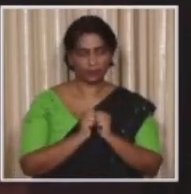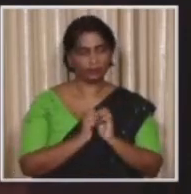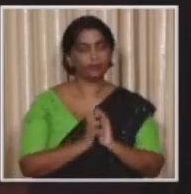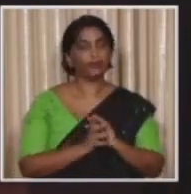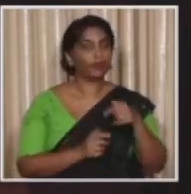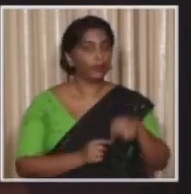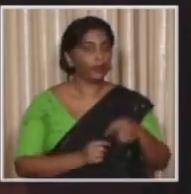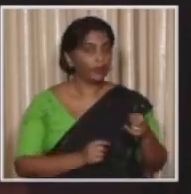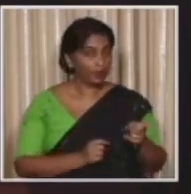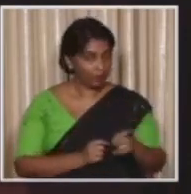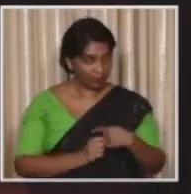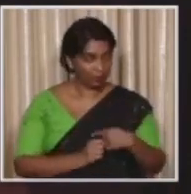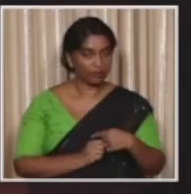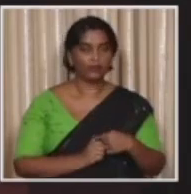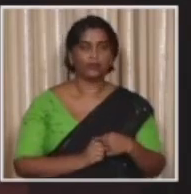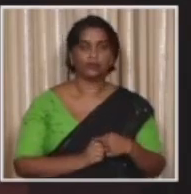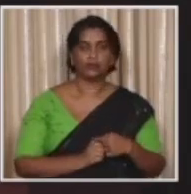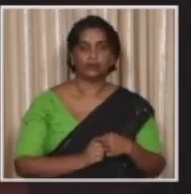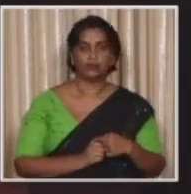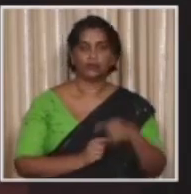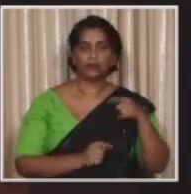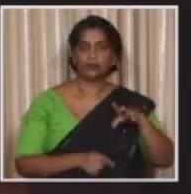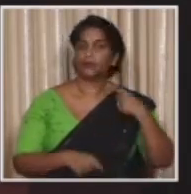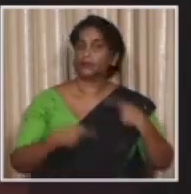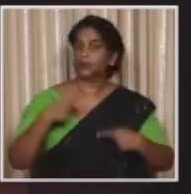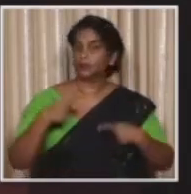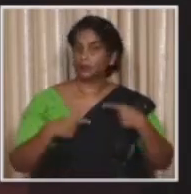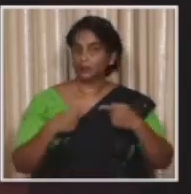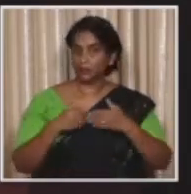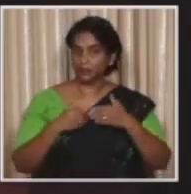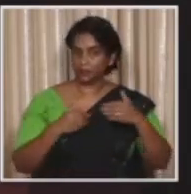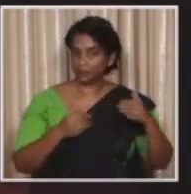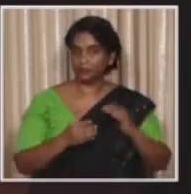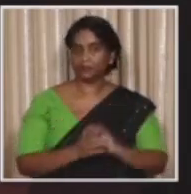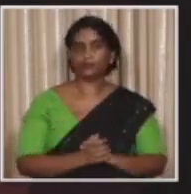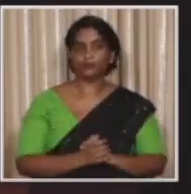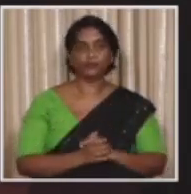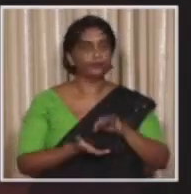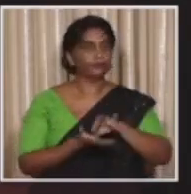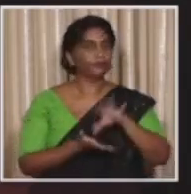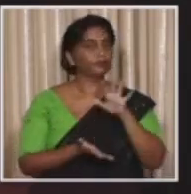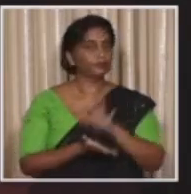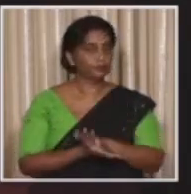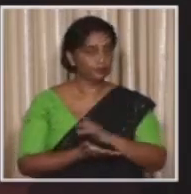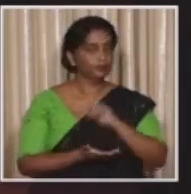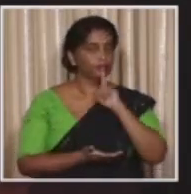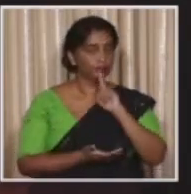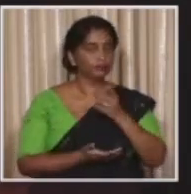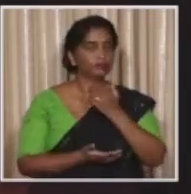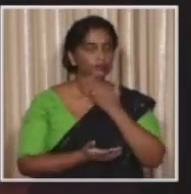අද දවසේ අපිට මේ විවාදය තුල තීන්දුව කරන්න පුළුවන්